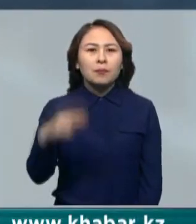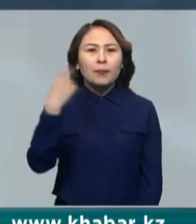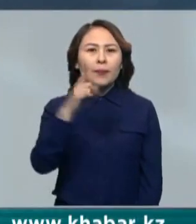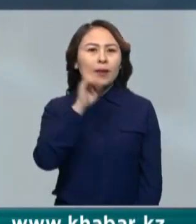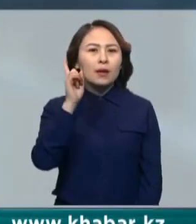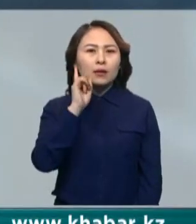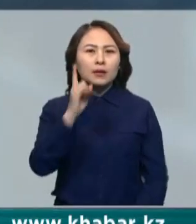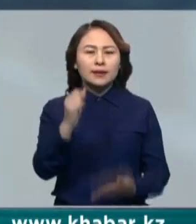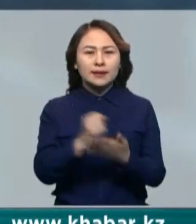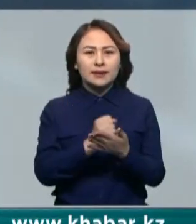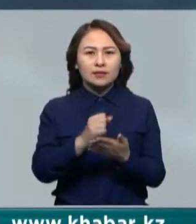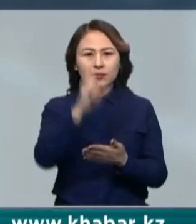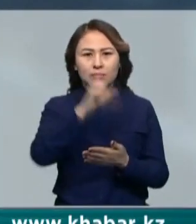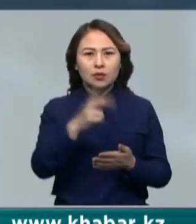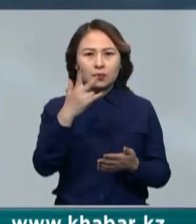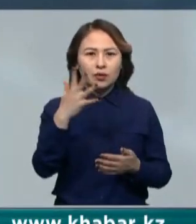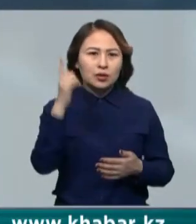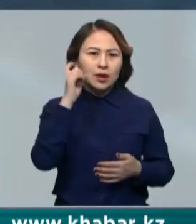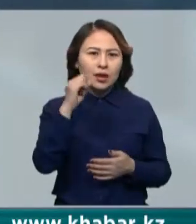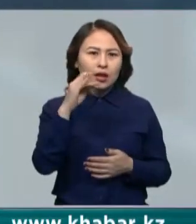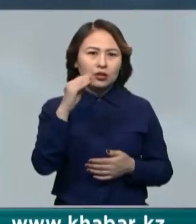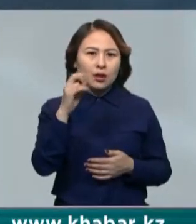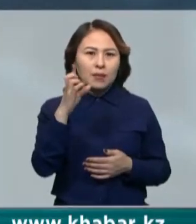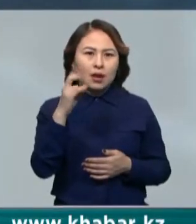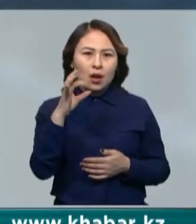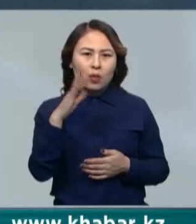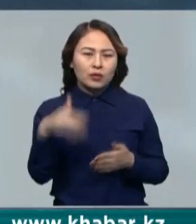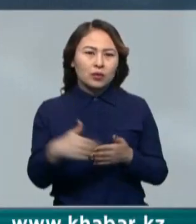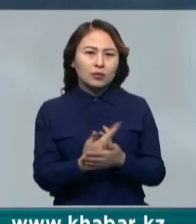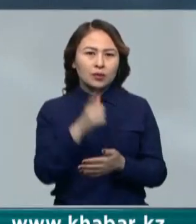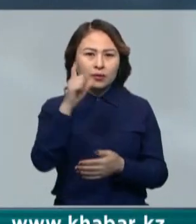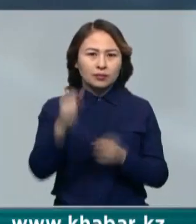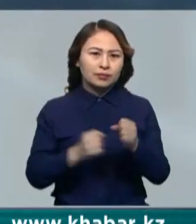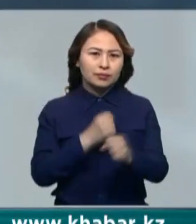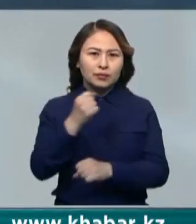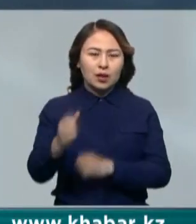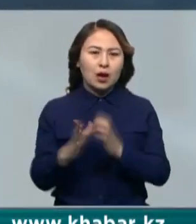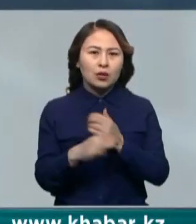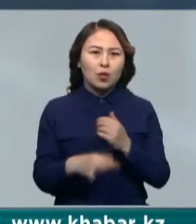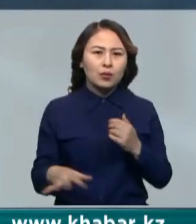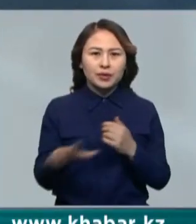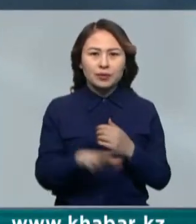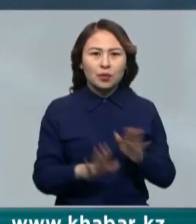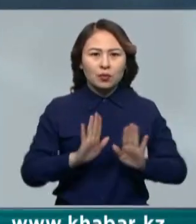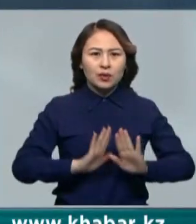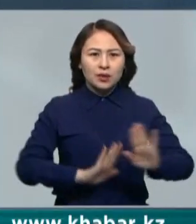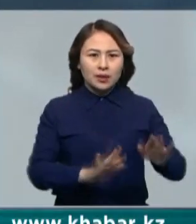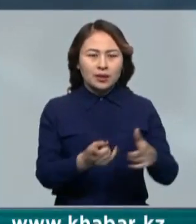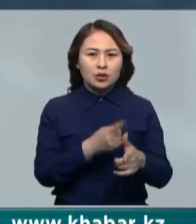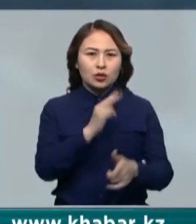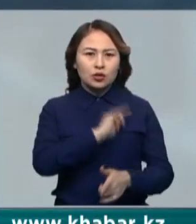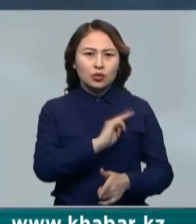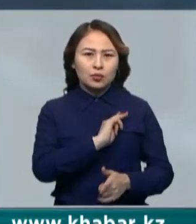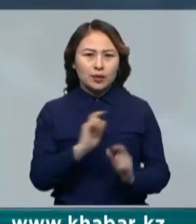Президенттік жастар кадр резерві мүшесі 35 жастағы Ержан Әбілханов жаңа лауазымға тағайындалды. Ол Атырау облысы әкімінің орынбасары